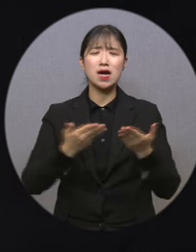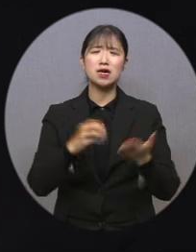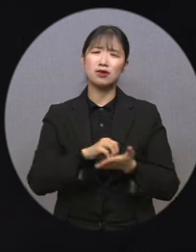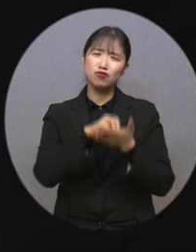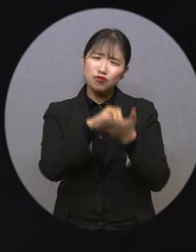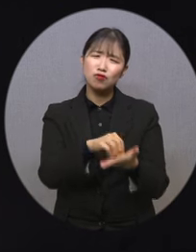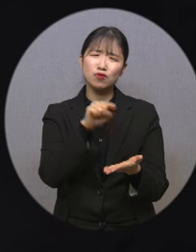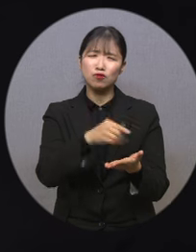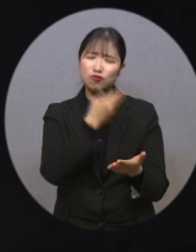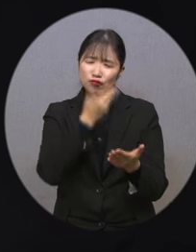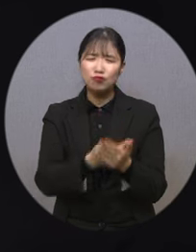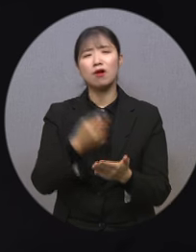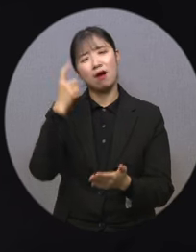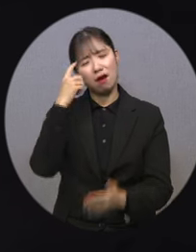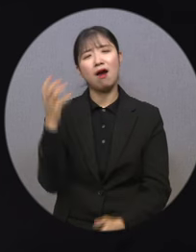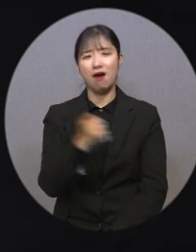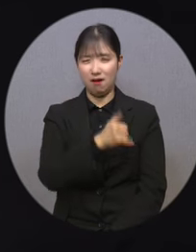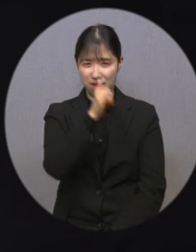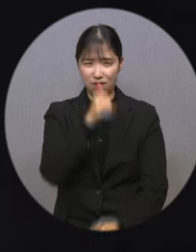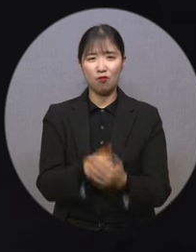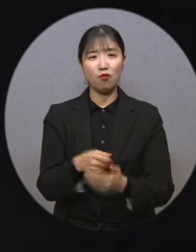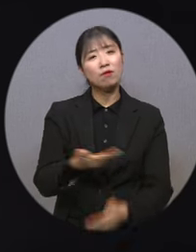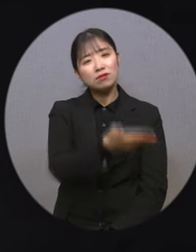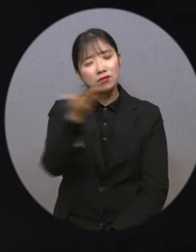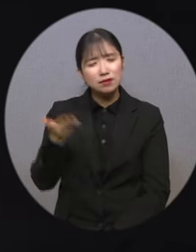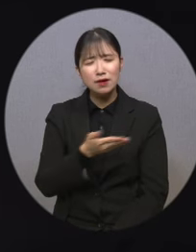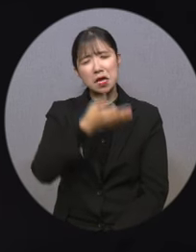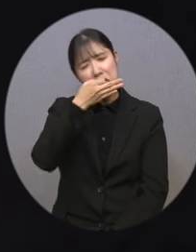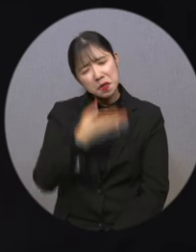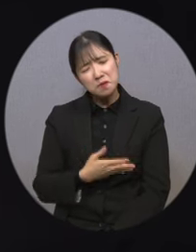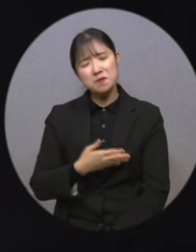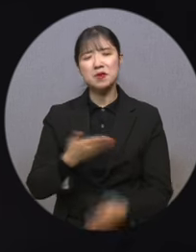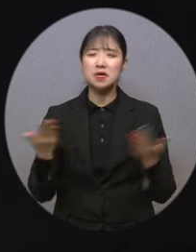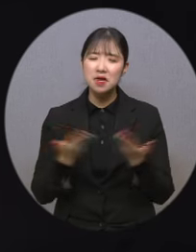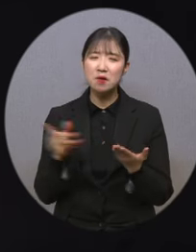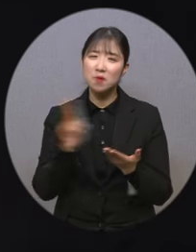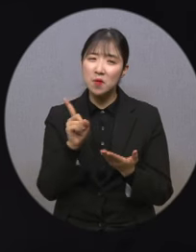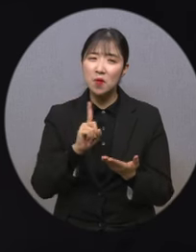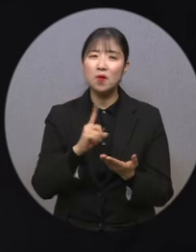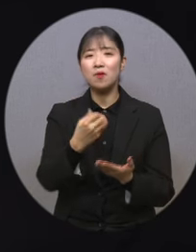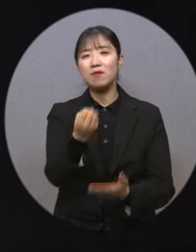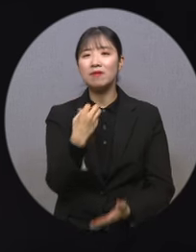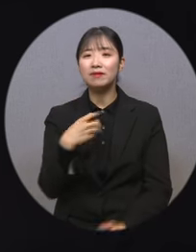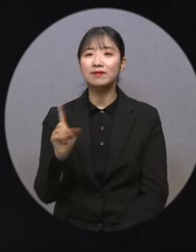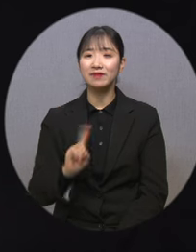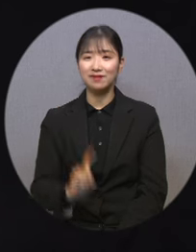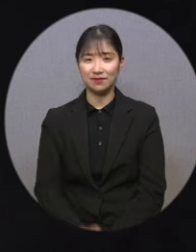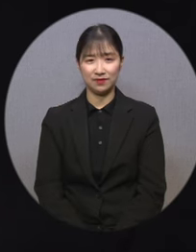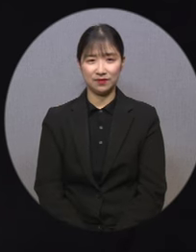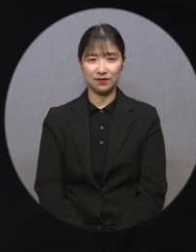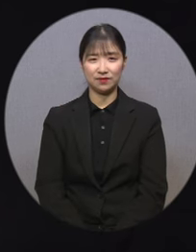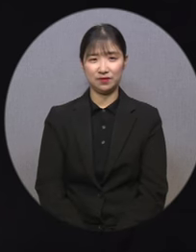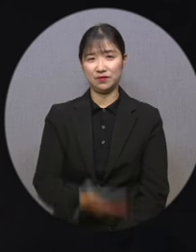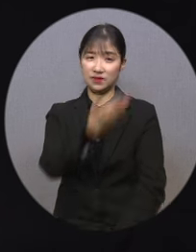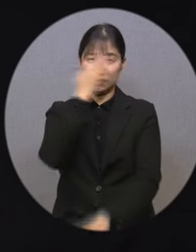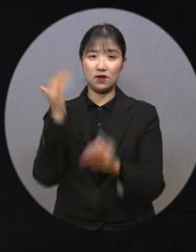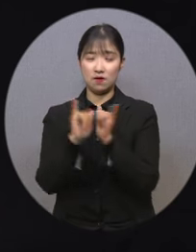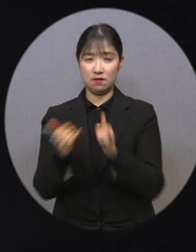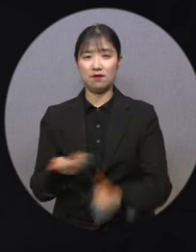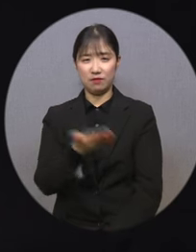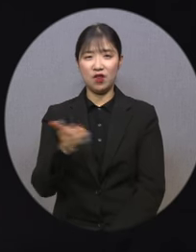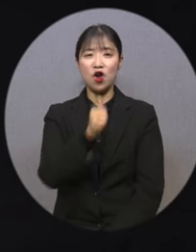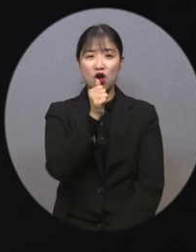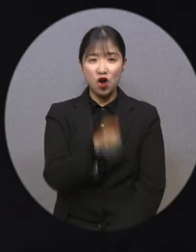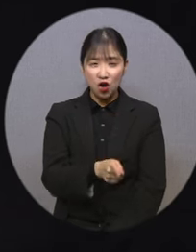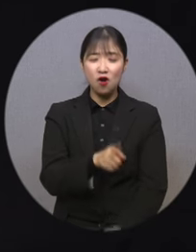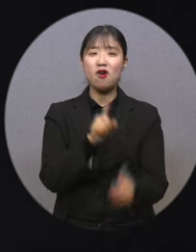고충을 직접 그날 들어보셨는데요. 이야기 들어보시니까 어떤 이야기들이 많이 나왔나요? 예, 청년들은 허경영이 뭐